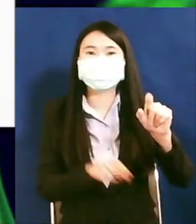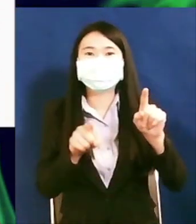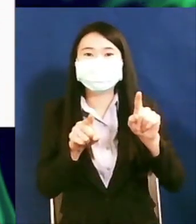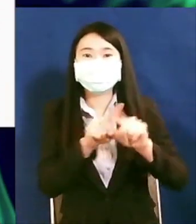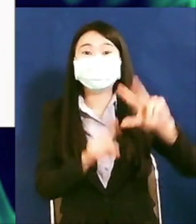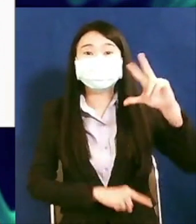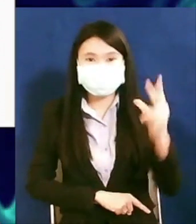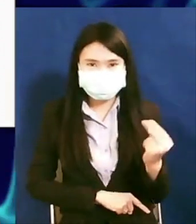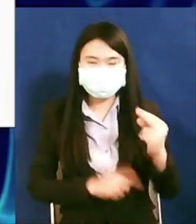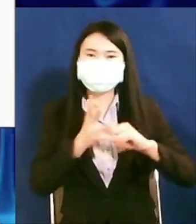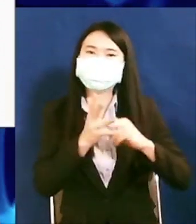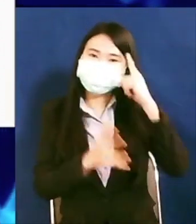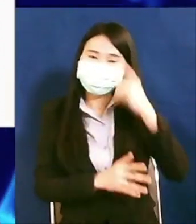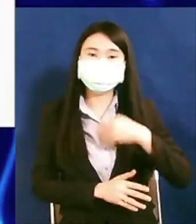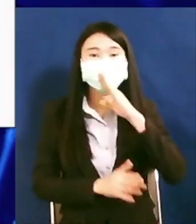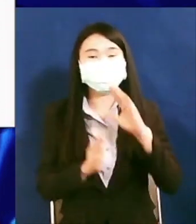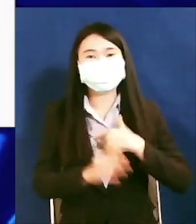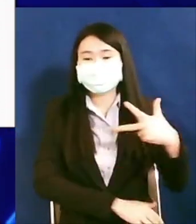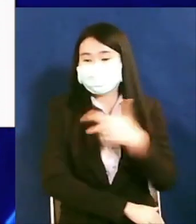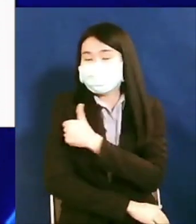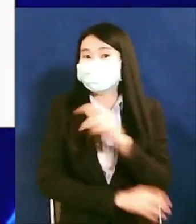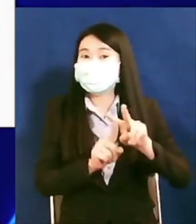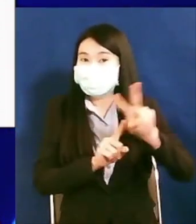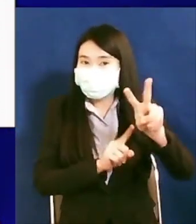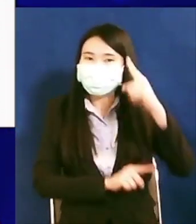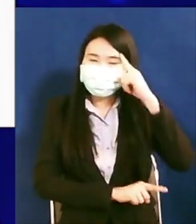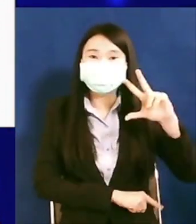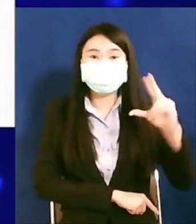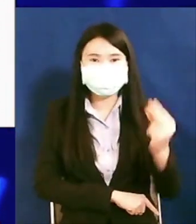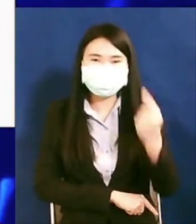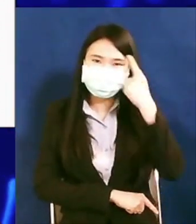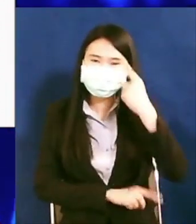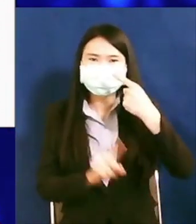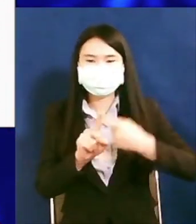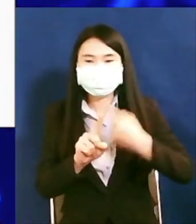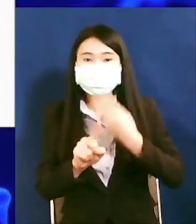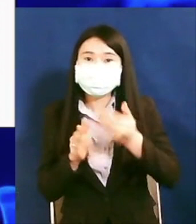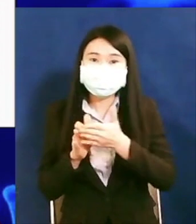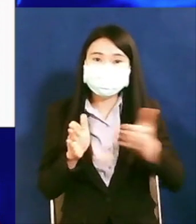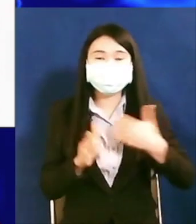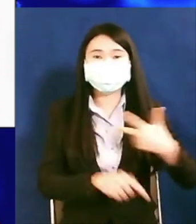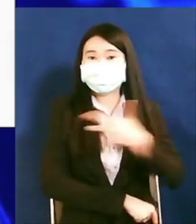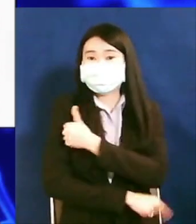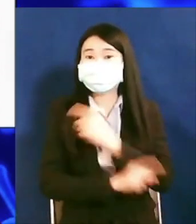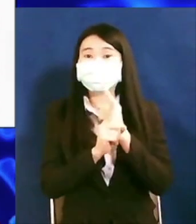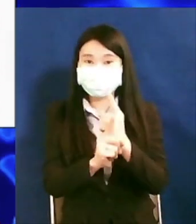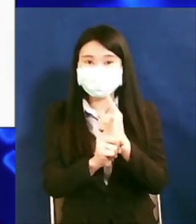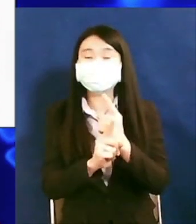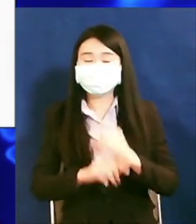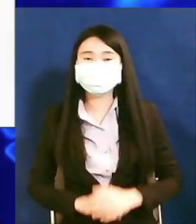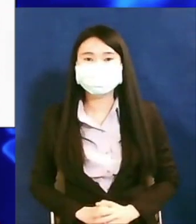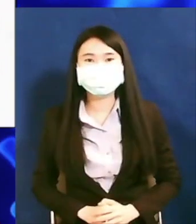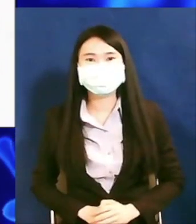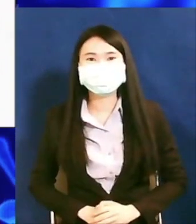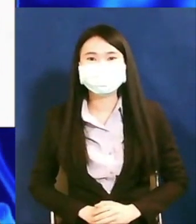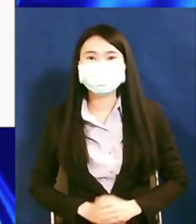เป็นเข็มที่2นะครับแล้วก็กำหนดระยะห่างระหว่างโดสตามชนิดของวัคซีนเข็มที่1เป็นหลักนะ